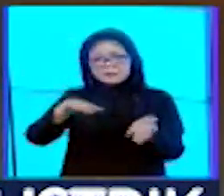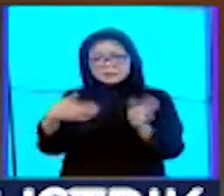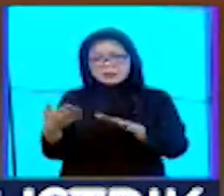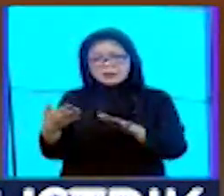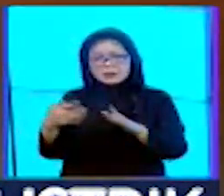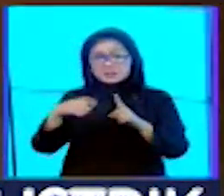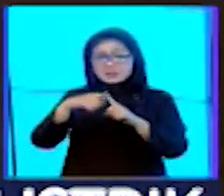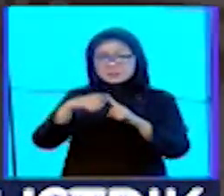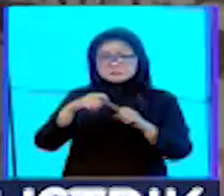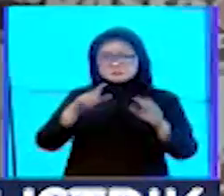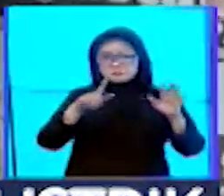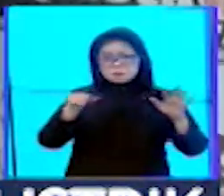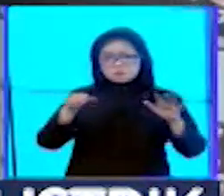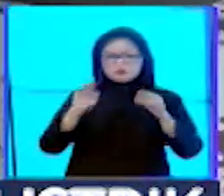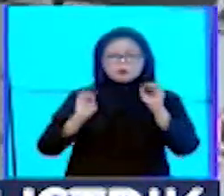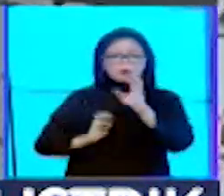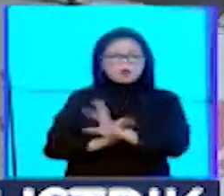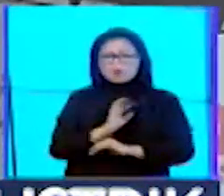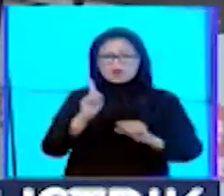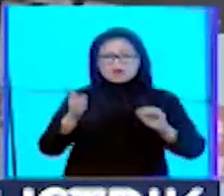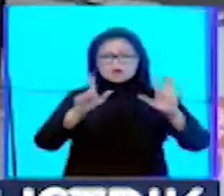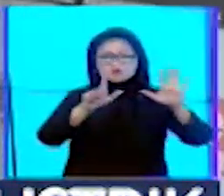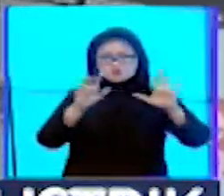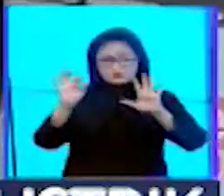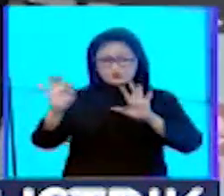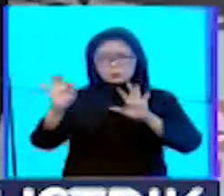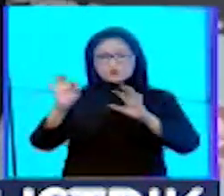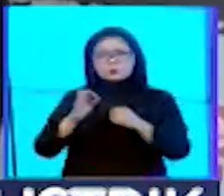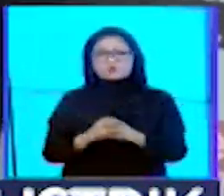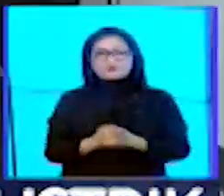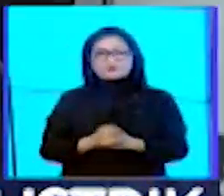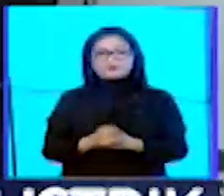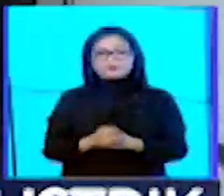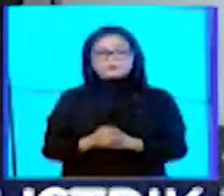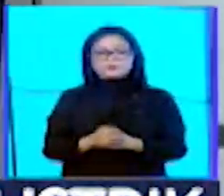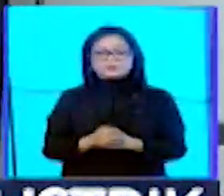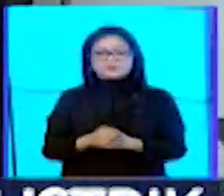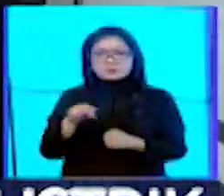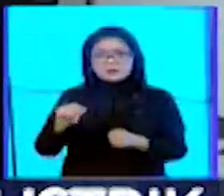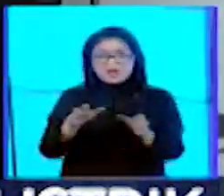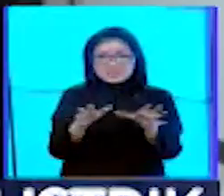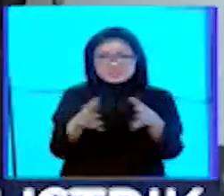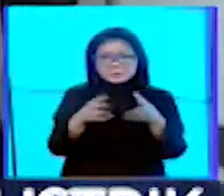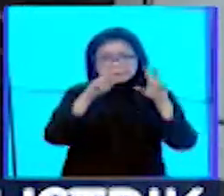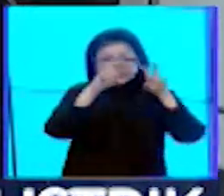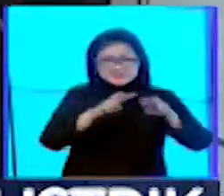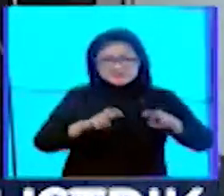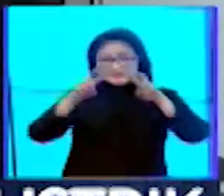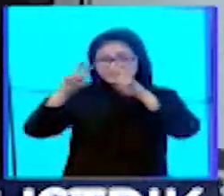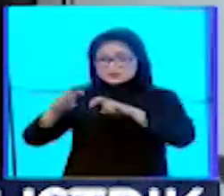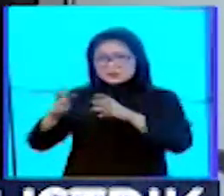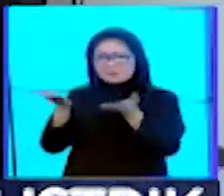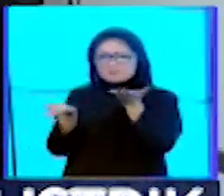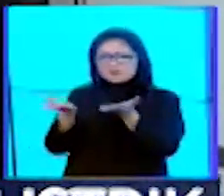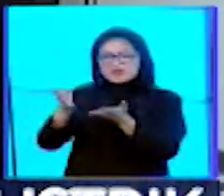ringan. Tim gabungan Lafor Mabes Polri telah menyelidiki penyebab pasti kebakaran yang diduga akibat arus pendek